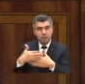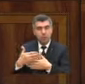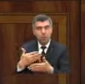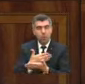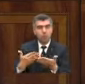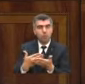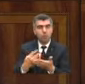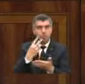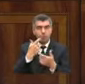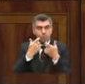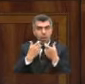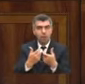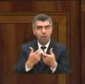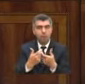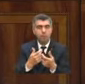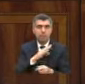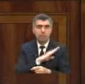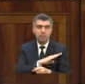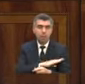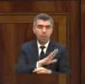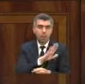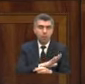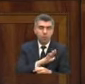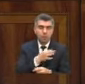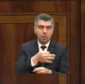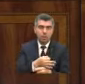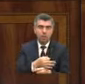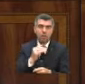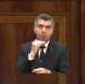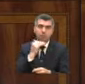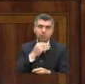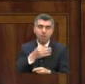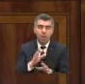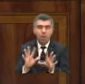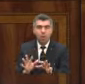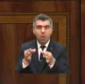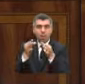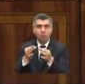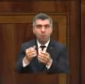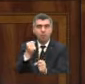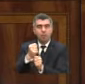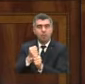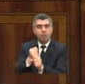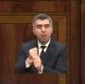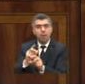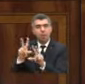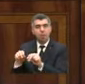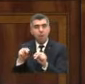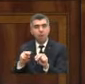النظر والنفس الطويل والسرعة في التنفيذ أيضا مع تثمين المكاسب والاستفادة من التجارب